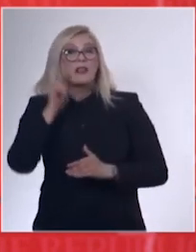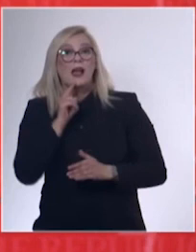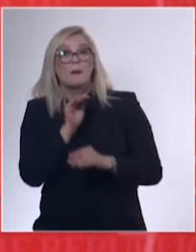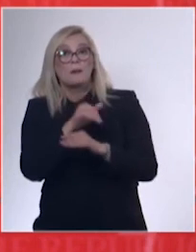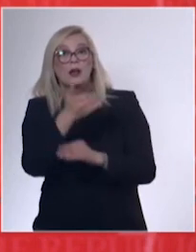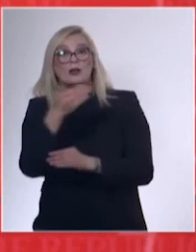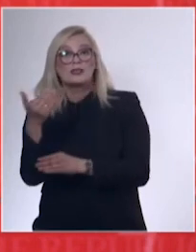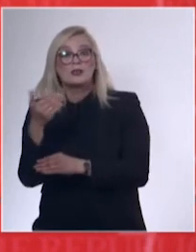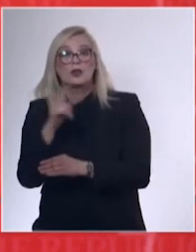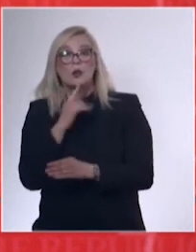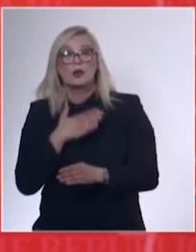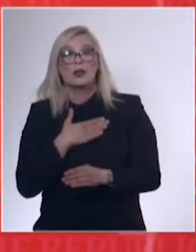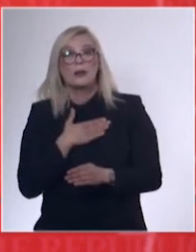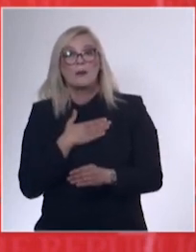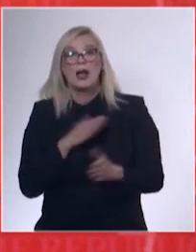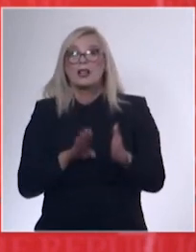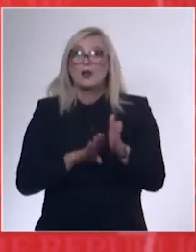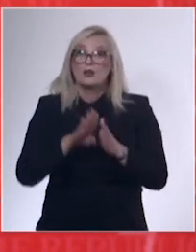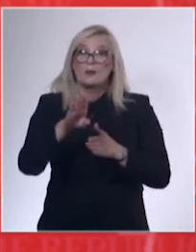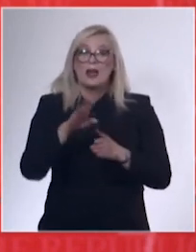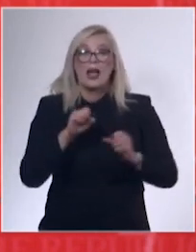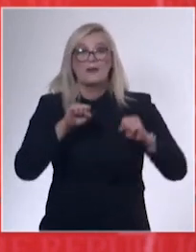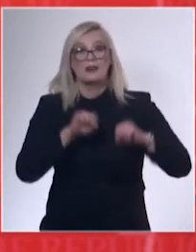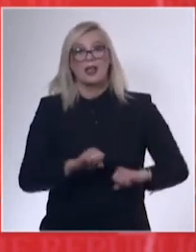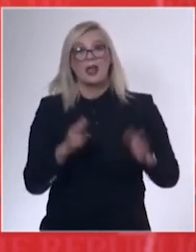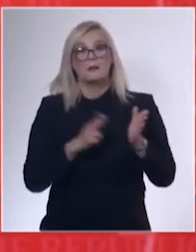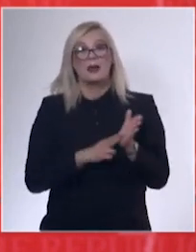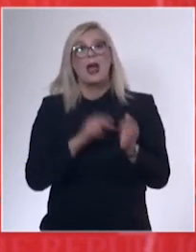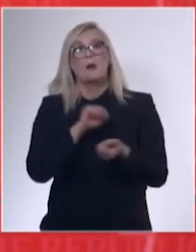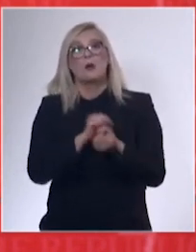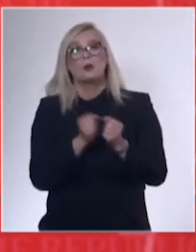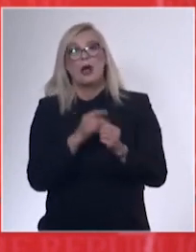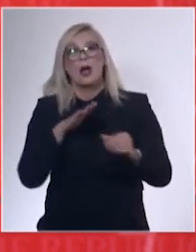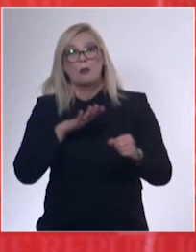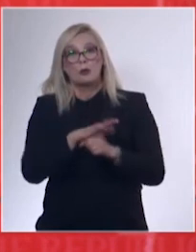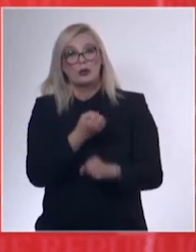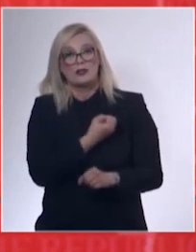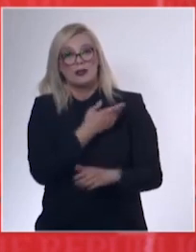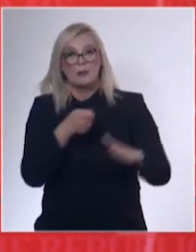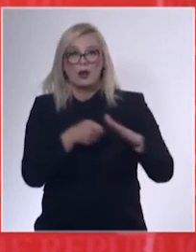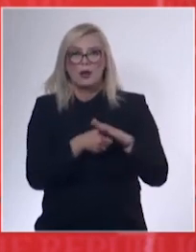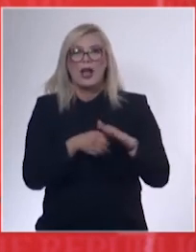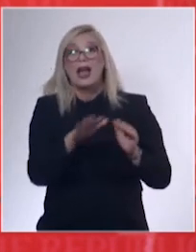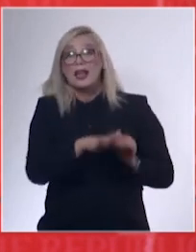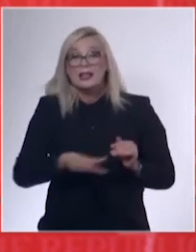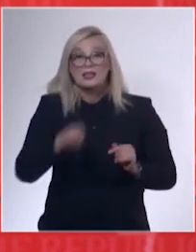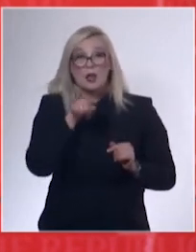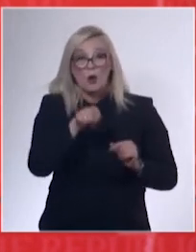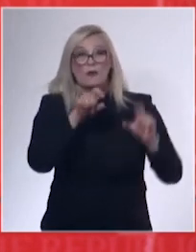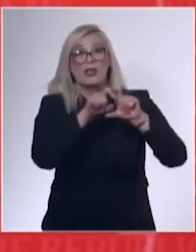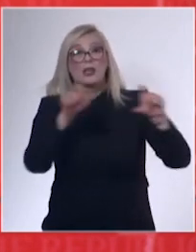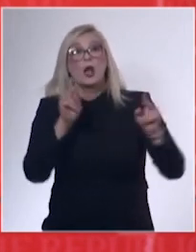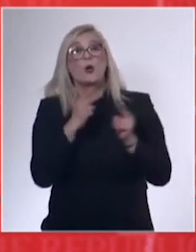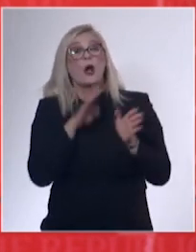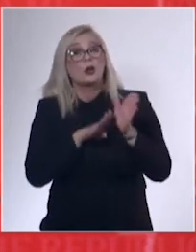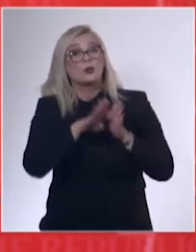ги има да го унапредува владењето на правото и борбата против криминалот и корупцијата. Сите овие институции, кога ќе го